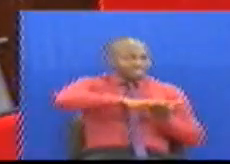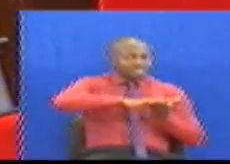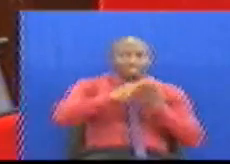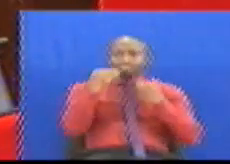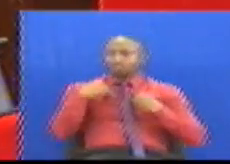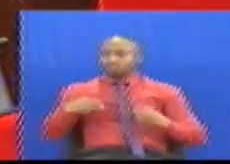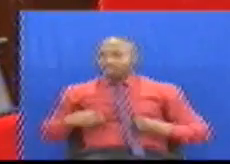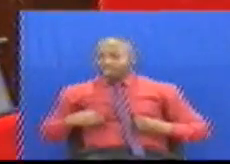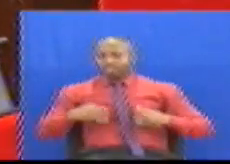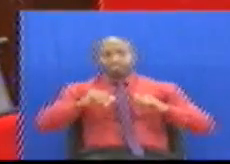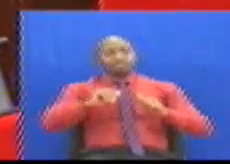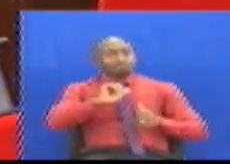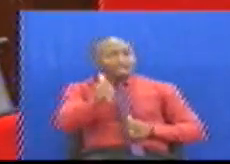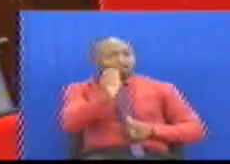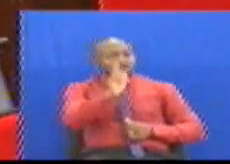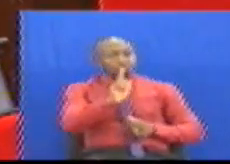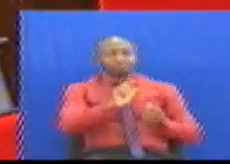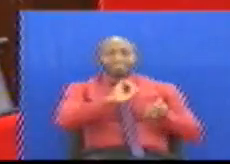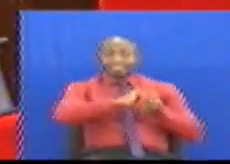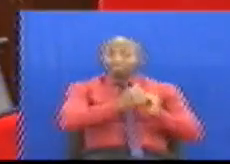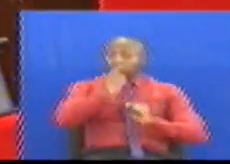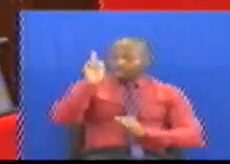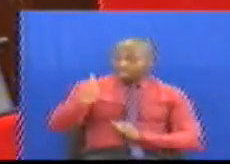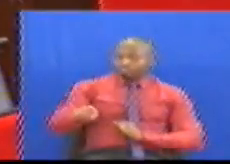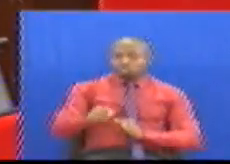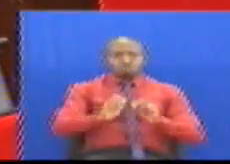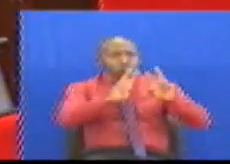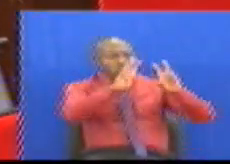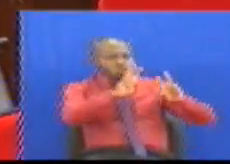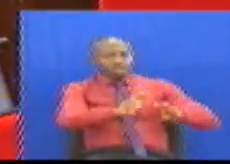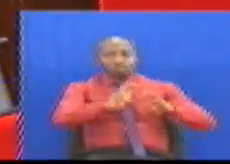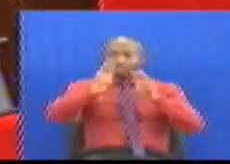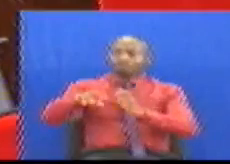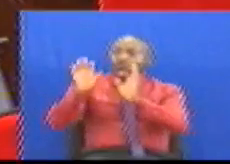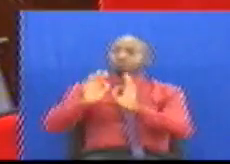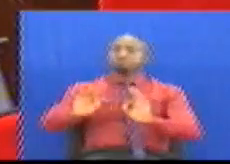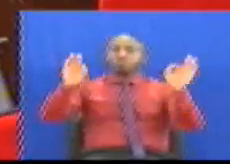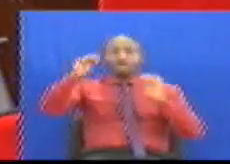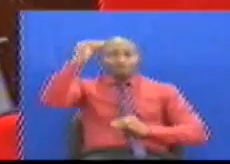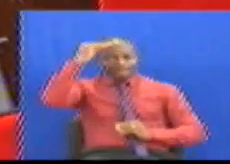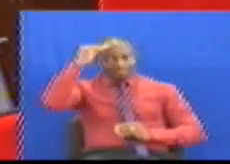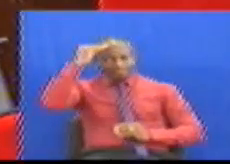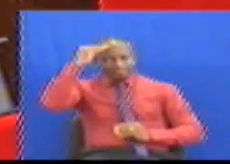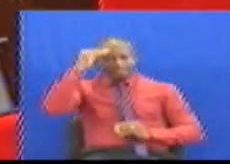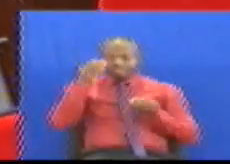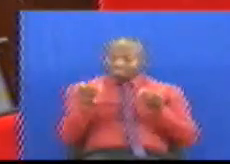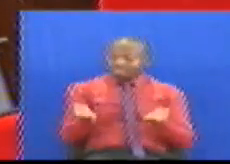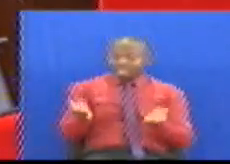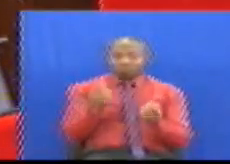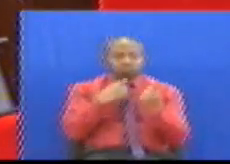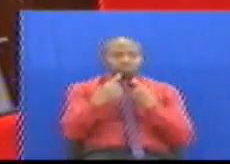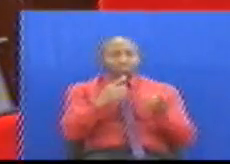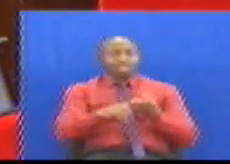Bado tuna tatizo la ukaguzi wa ubora wa elimu yetu. Na ndio maana leo tukizungumza habari ya